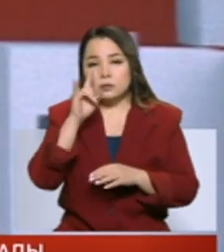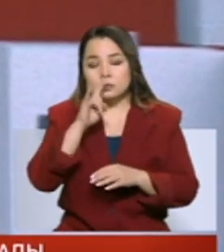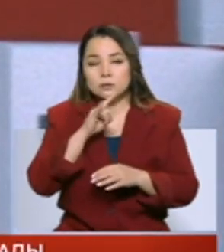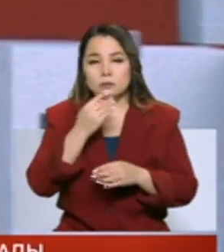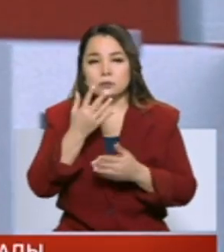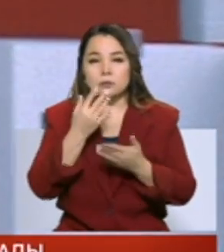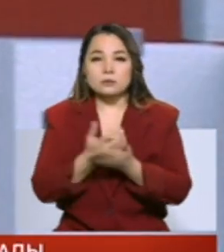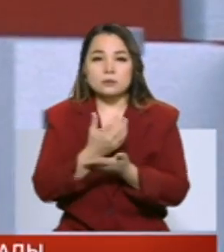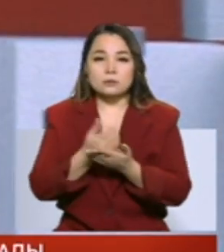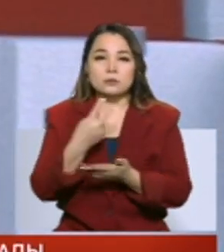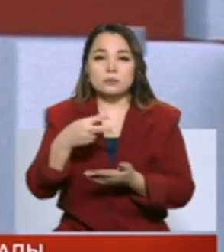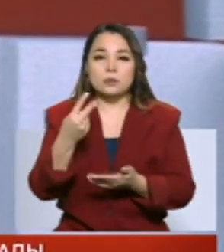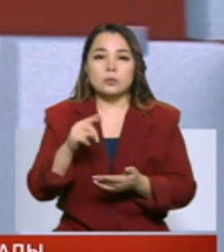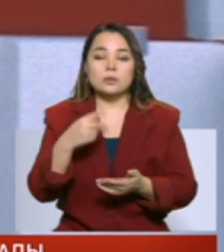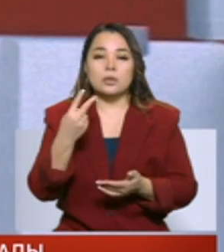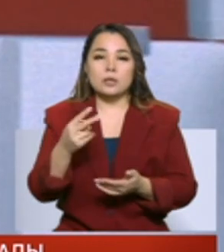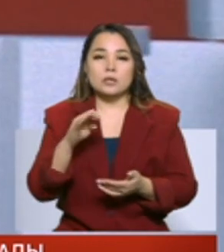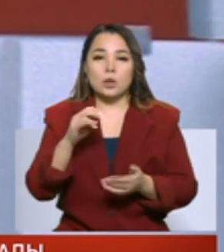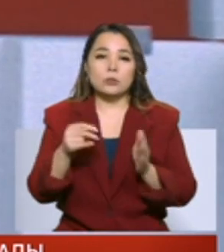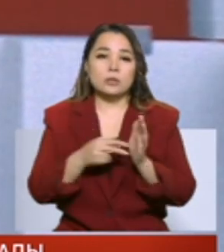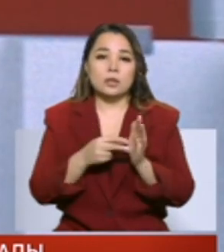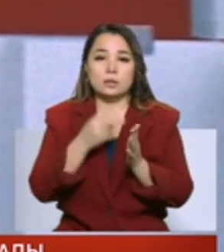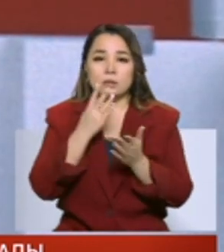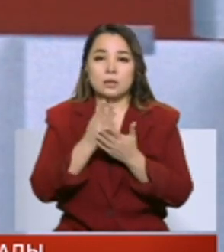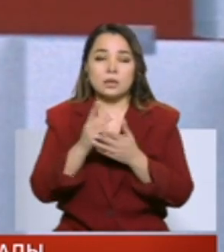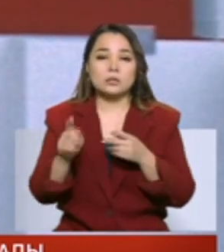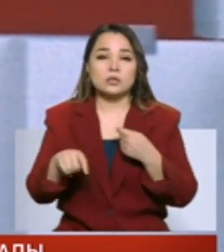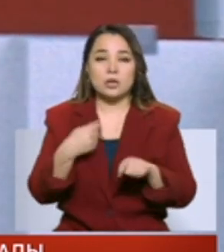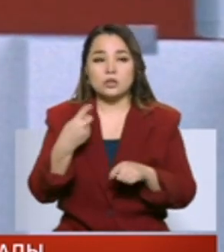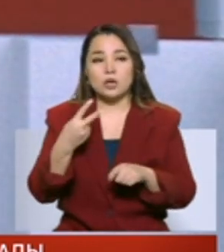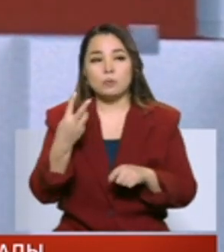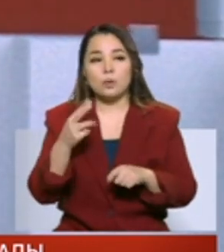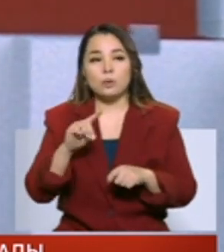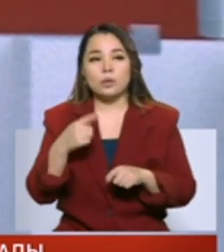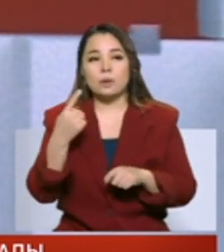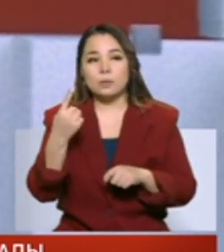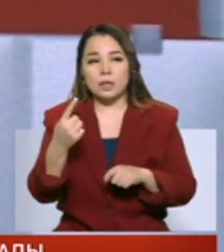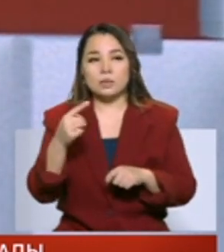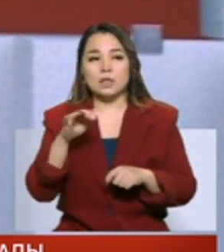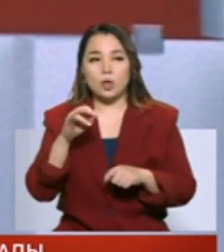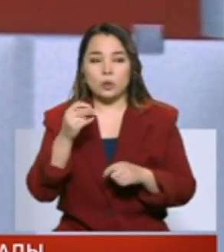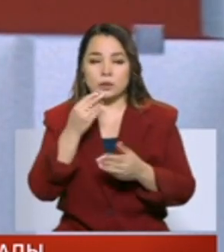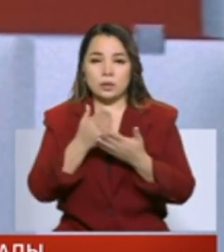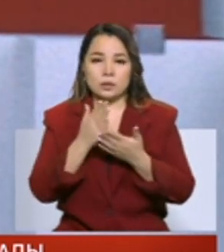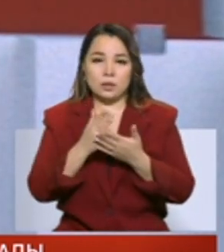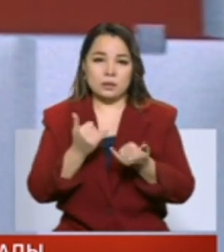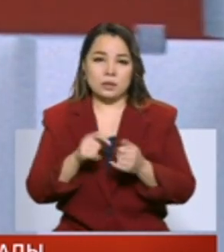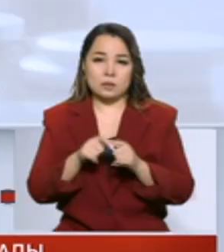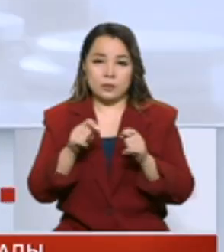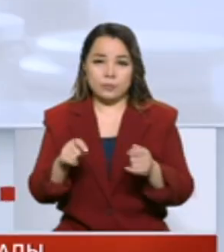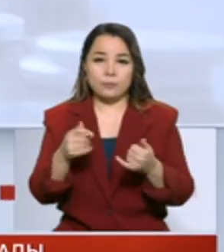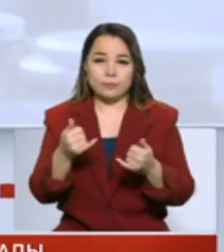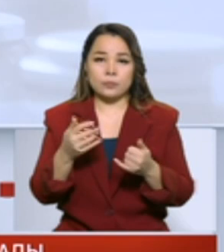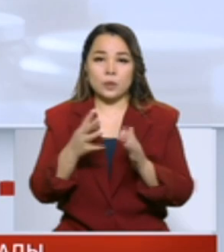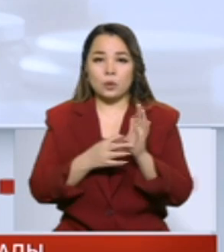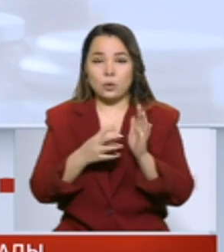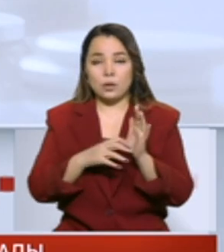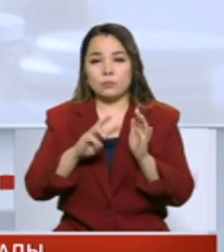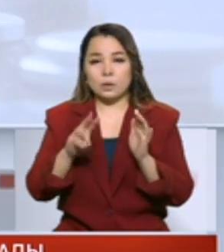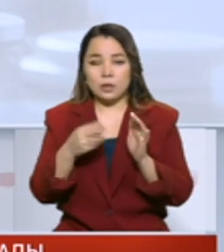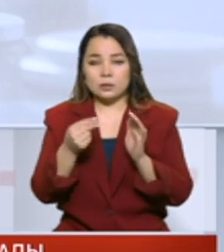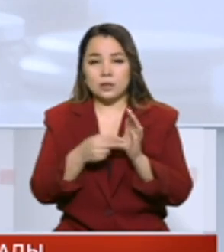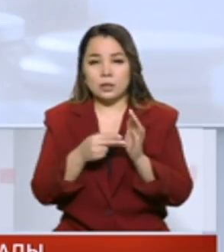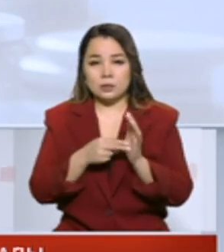кірісі 22,2 триллион тенге болса, шығыны 23,1 триллион тенгеге жеткен. Яғни 900